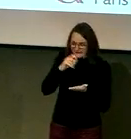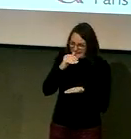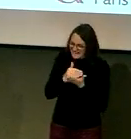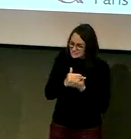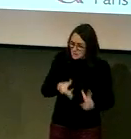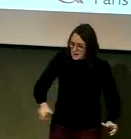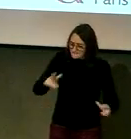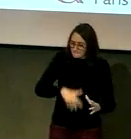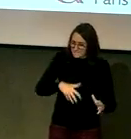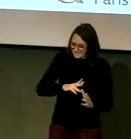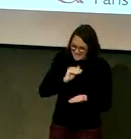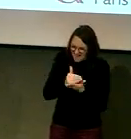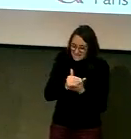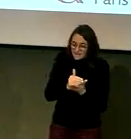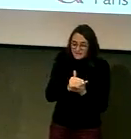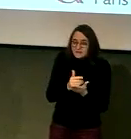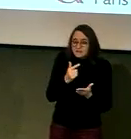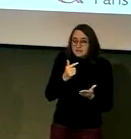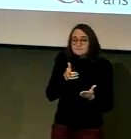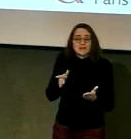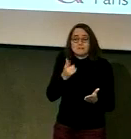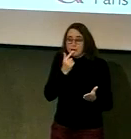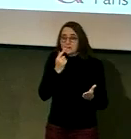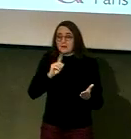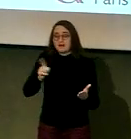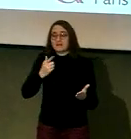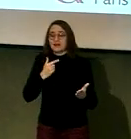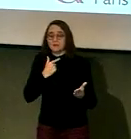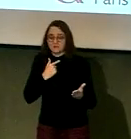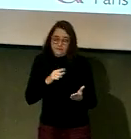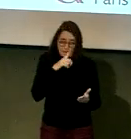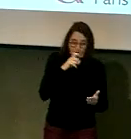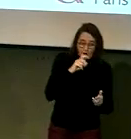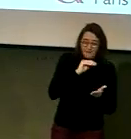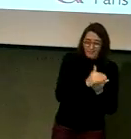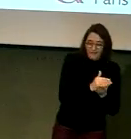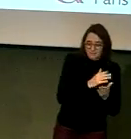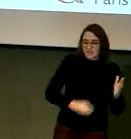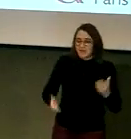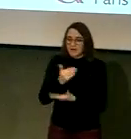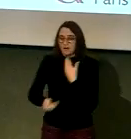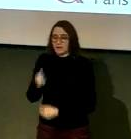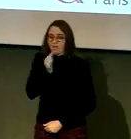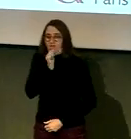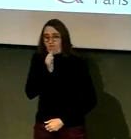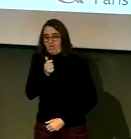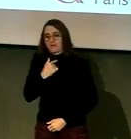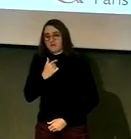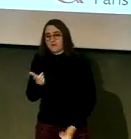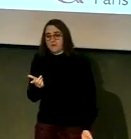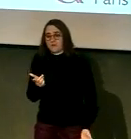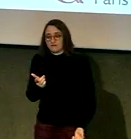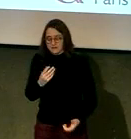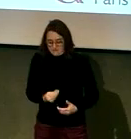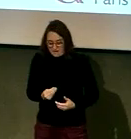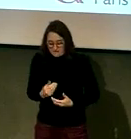la grossesse, qu'on oublie de lui parler de l'alcool, et qu'elle va tenir sans cocaïne en buvant de l'alcool. Et l'enfant, il va être abîmé